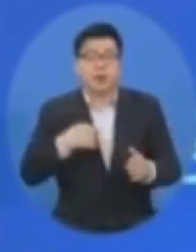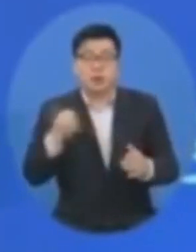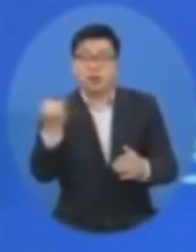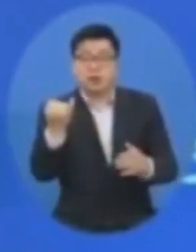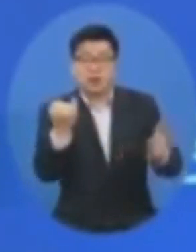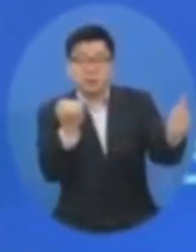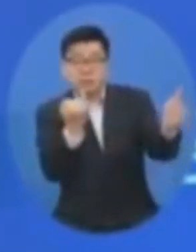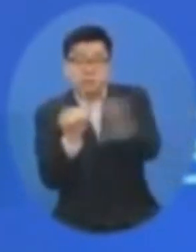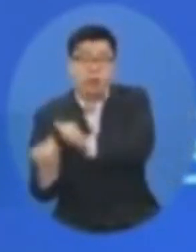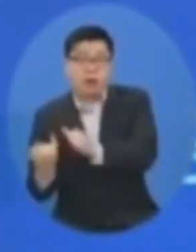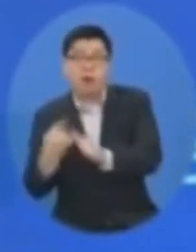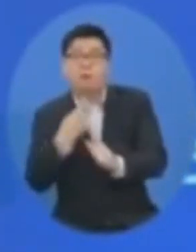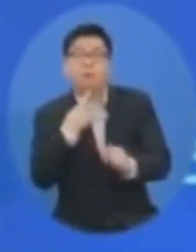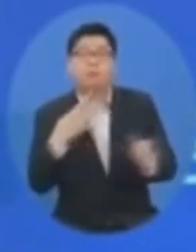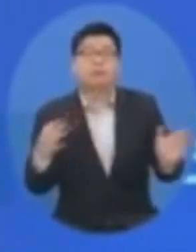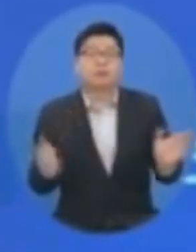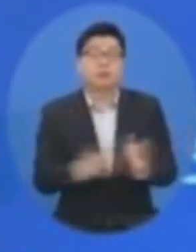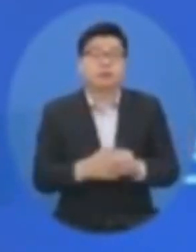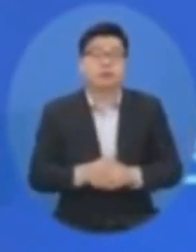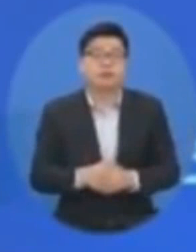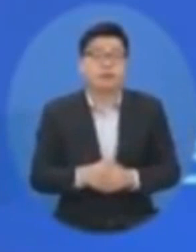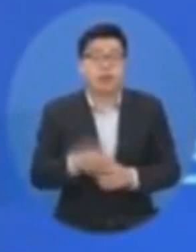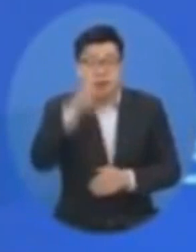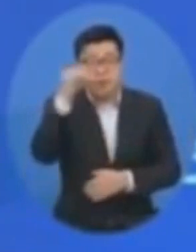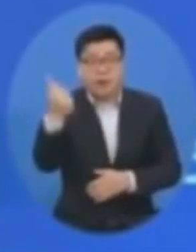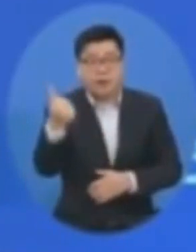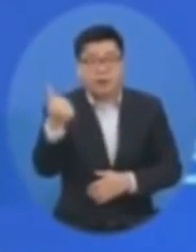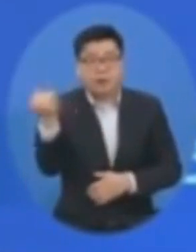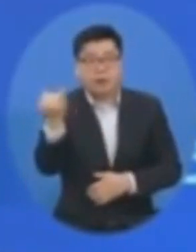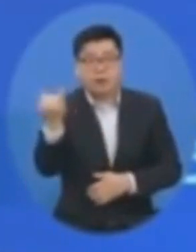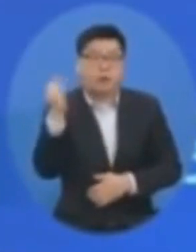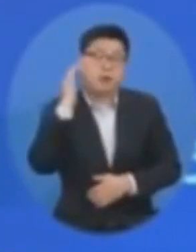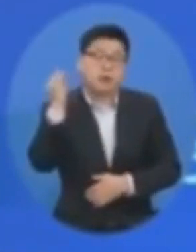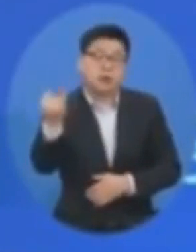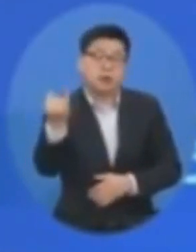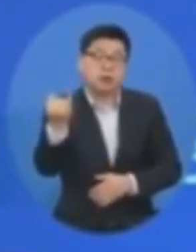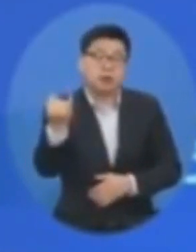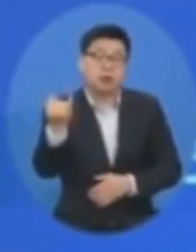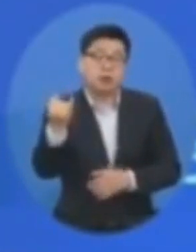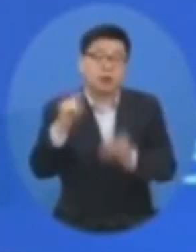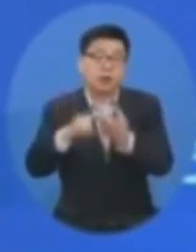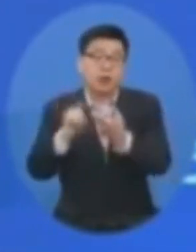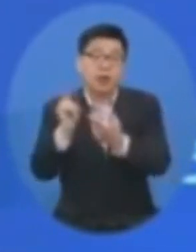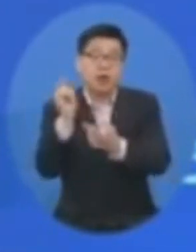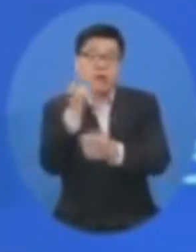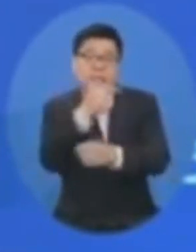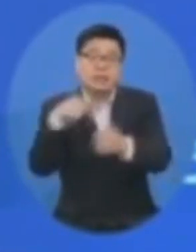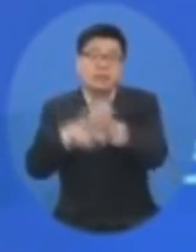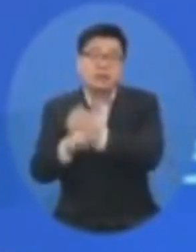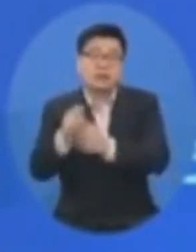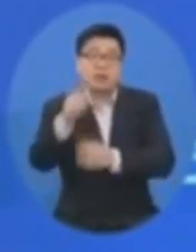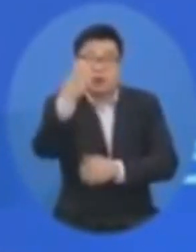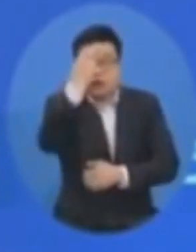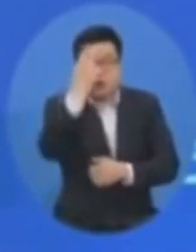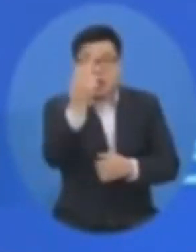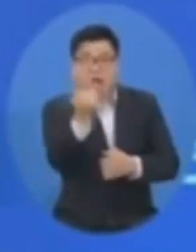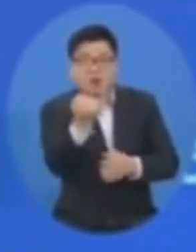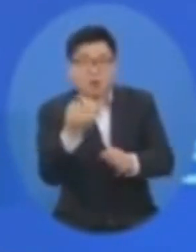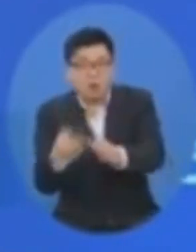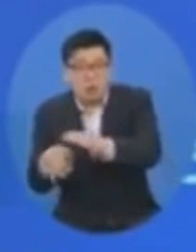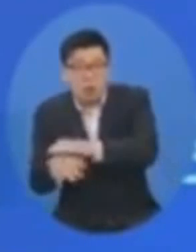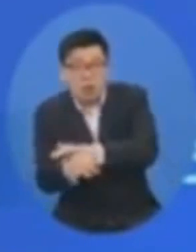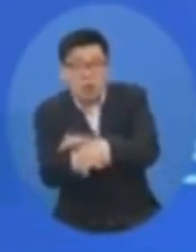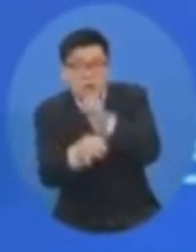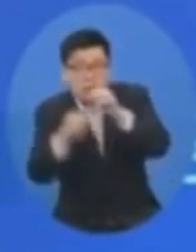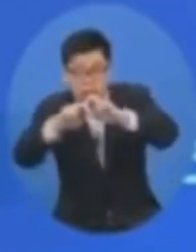저는 그래 봅니다. 박근혜 대통령이 탄핵의 가장 큰 원인이 되었던 뭐 최순실이한테 돈 줬다. 그거 자세히